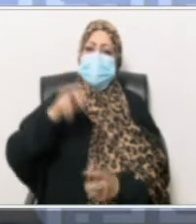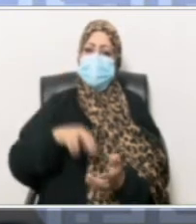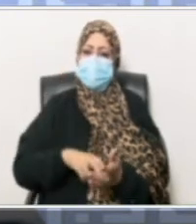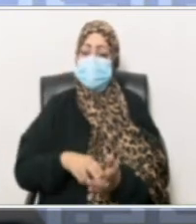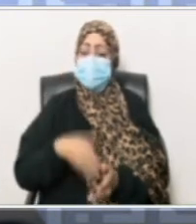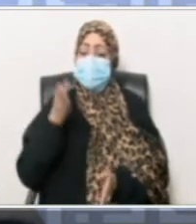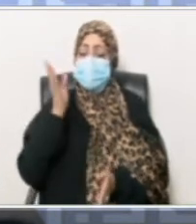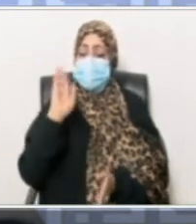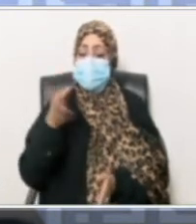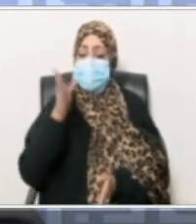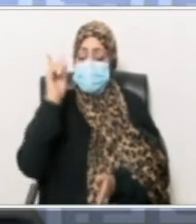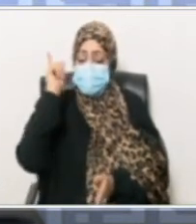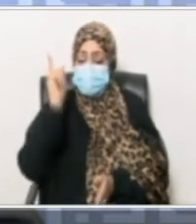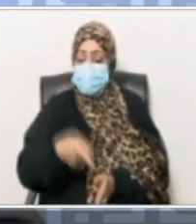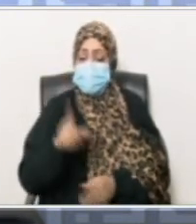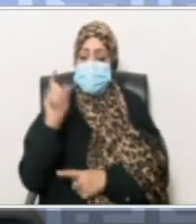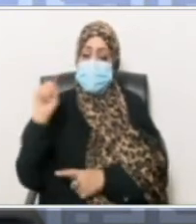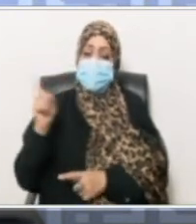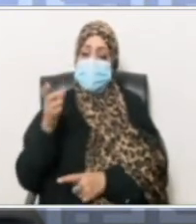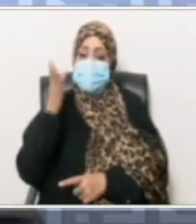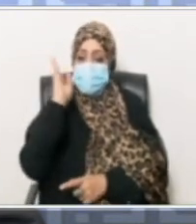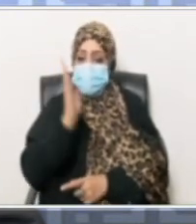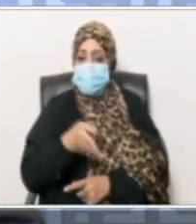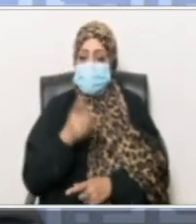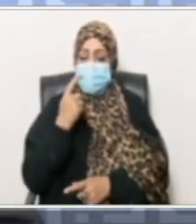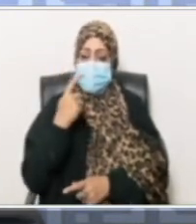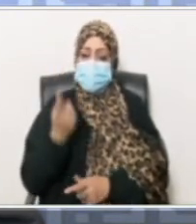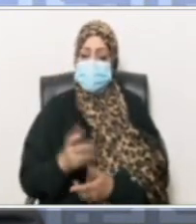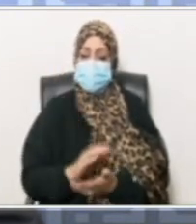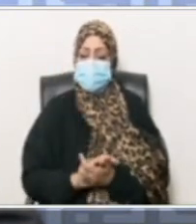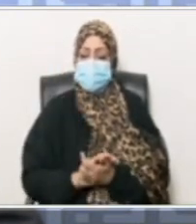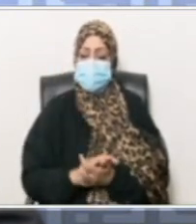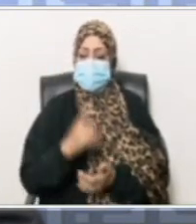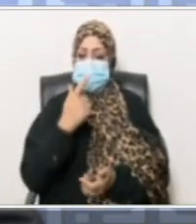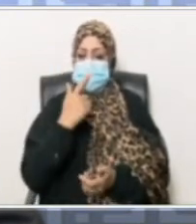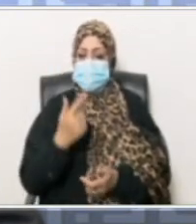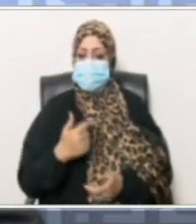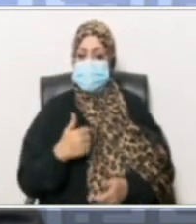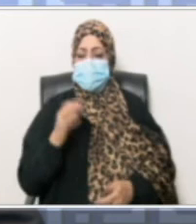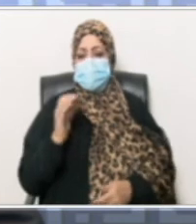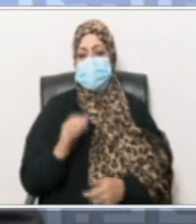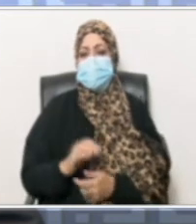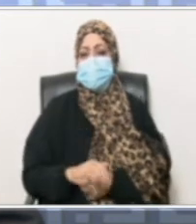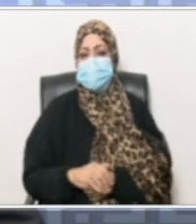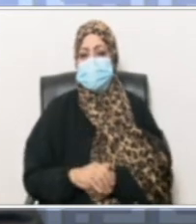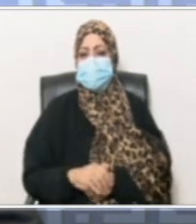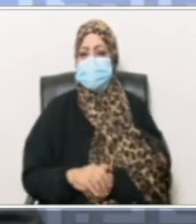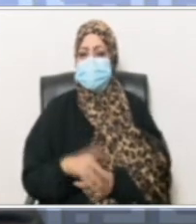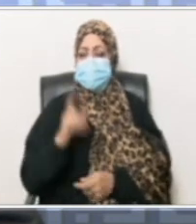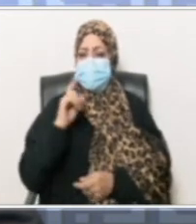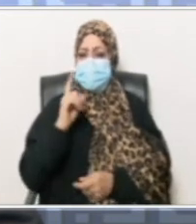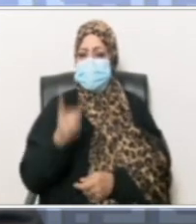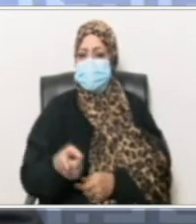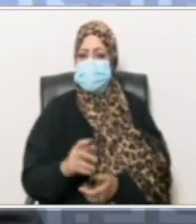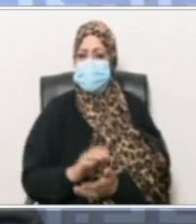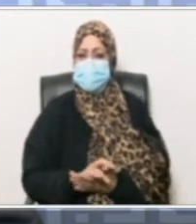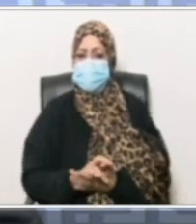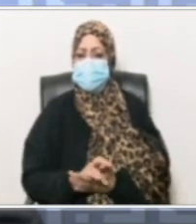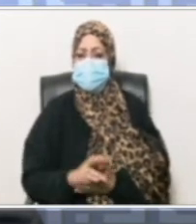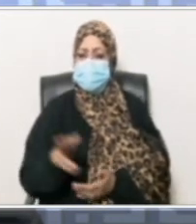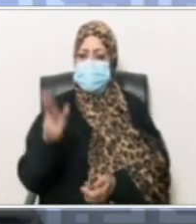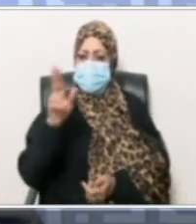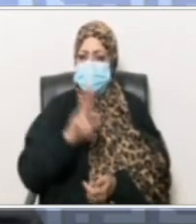الطالبان يعني تصالحت مع أمريكا ولا زال المفتي ينادي بالحرب ضد